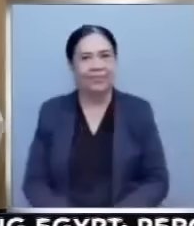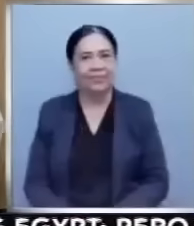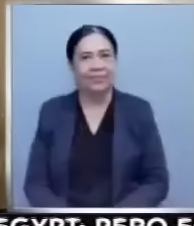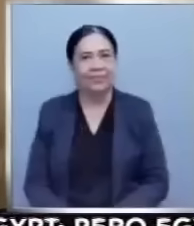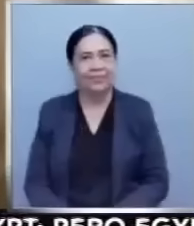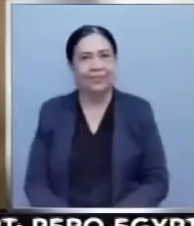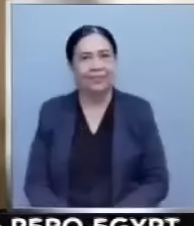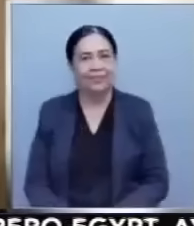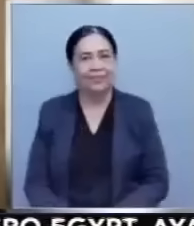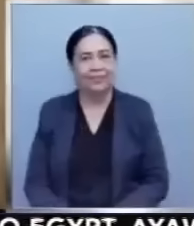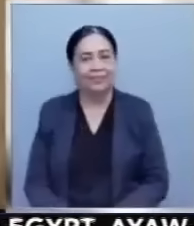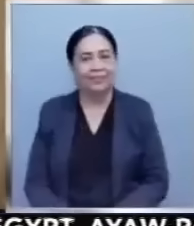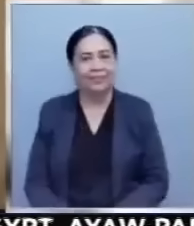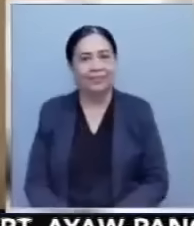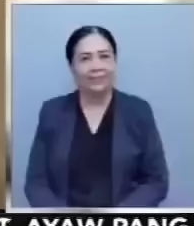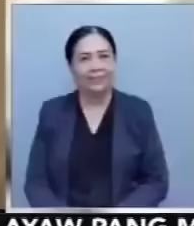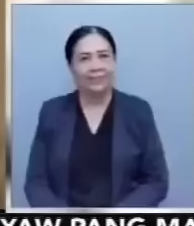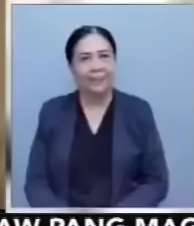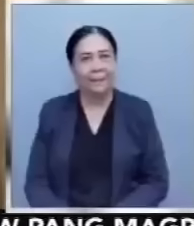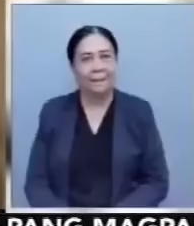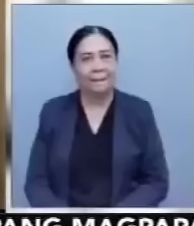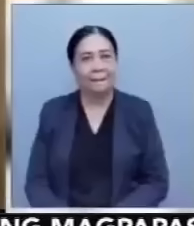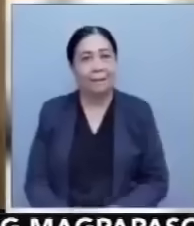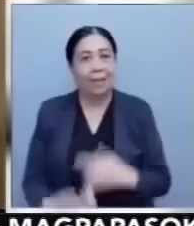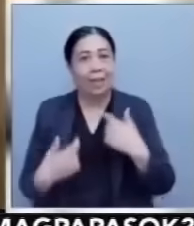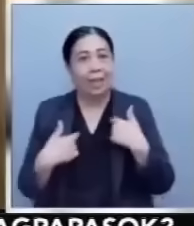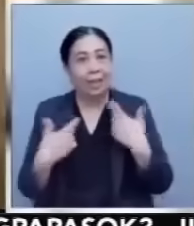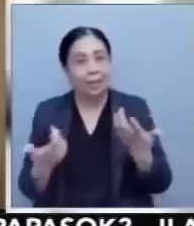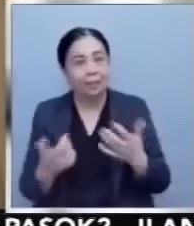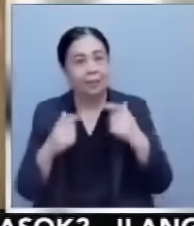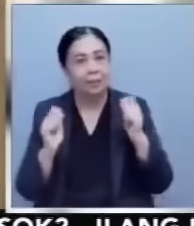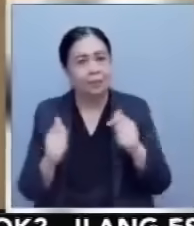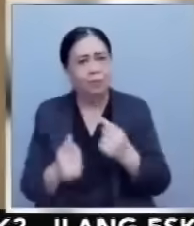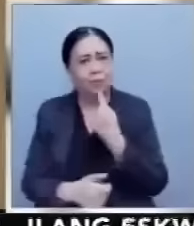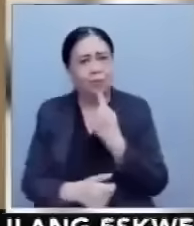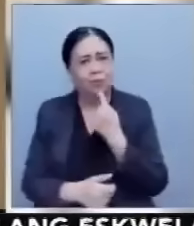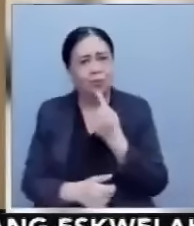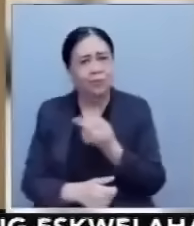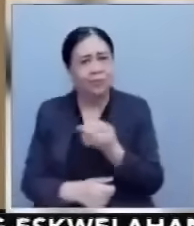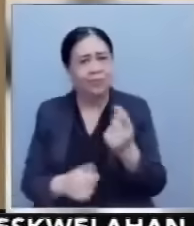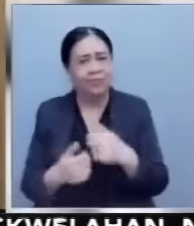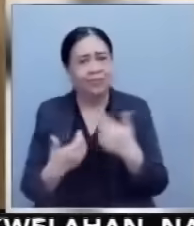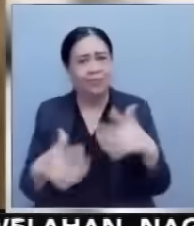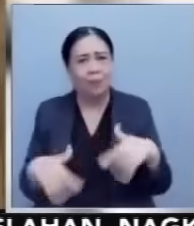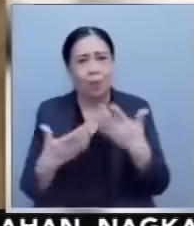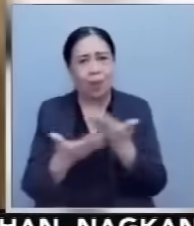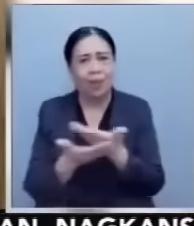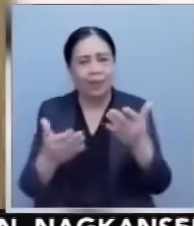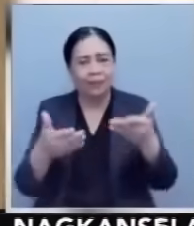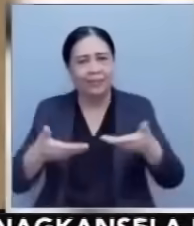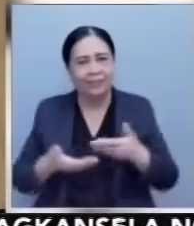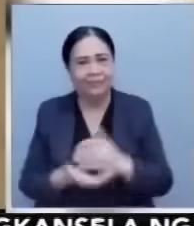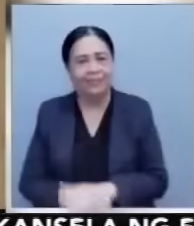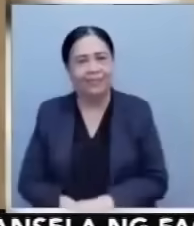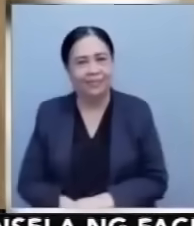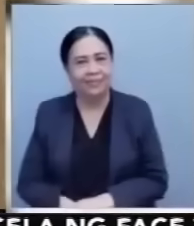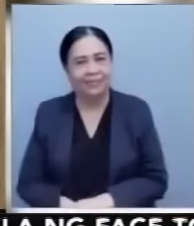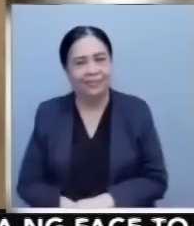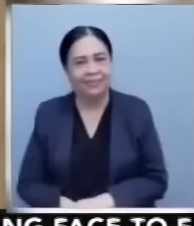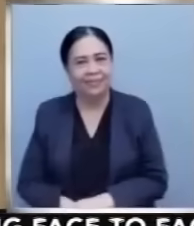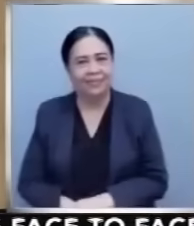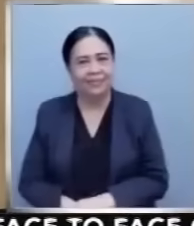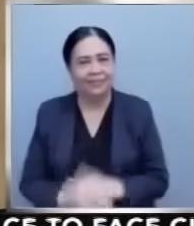Hey, 너무 잘 지냈고요. I was great and I really missed you all so much. Mabuhay. 감사합니다. 많이